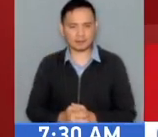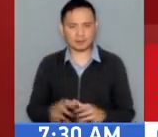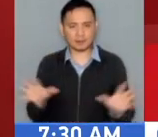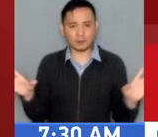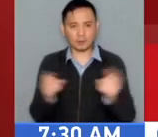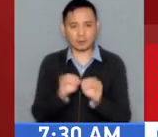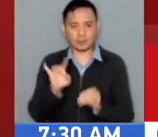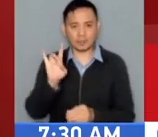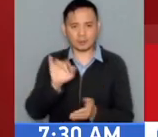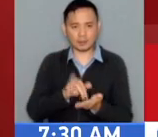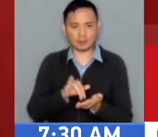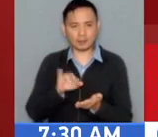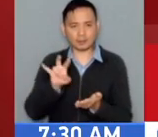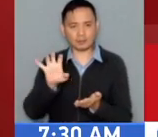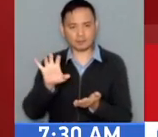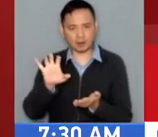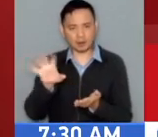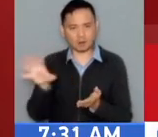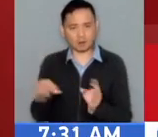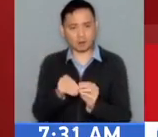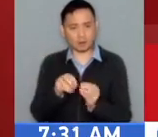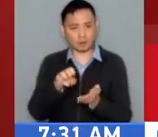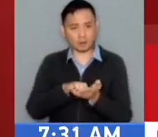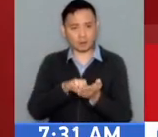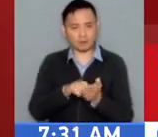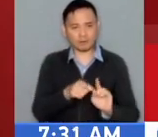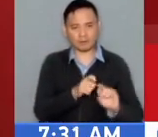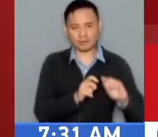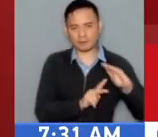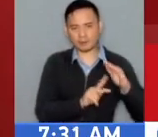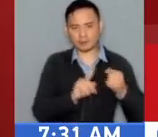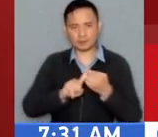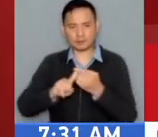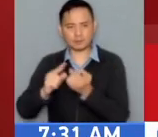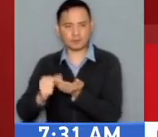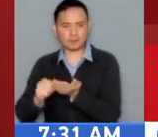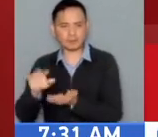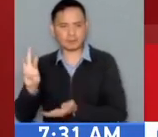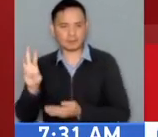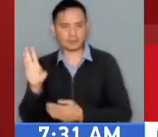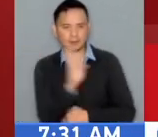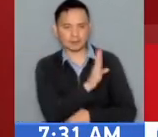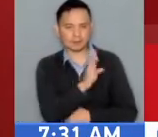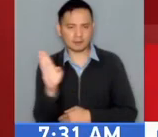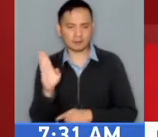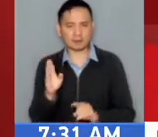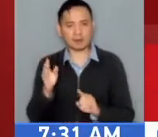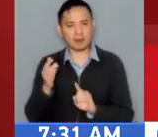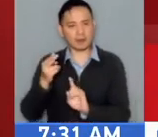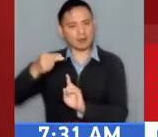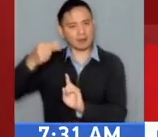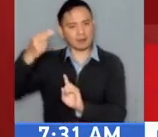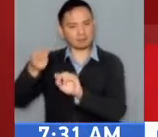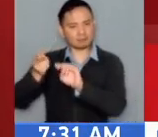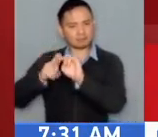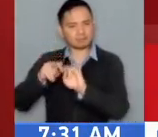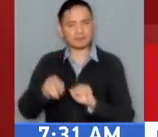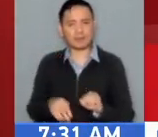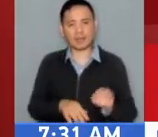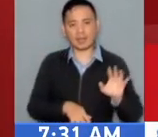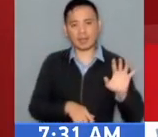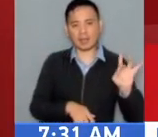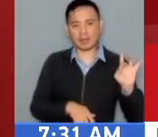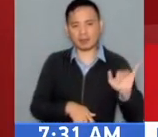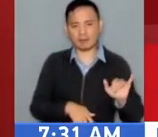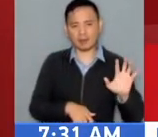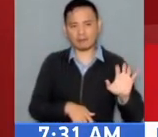ang enrollees mula kinder hanggang grade 6. Mas mataas ng kaunti kumpara sa 8,500 nung nakaraang taon.